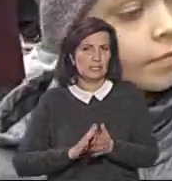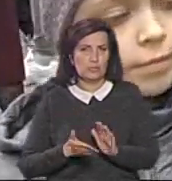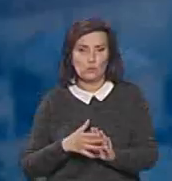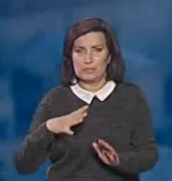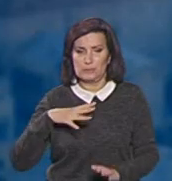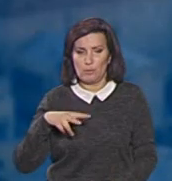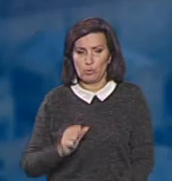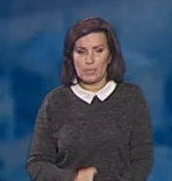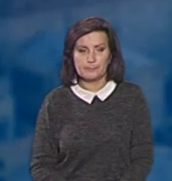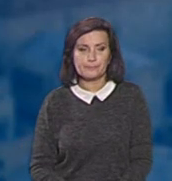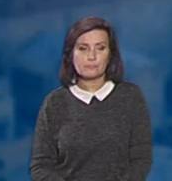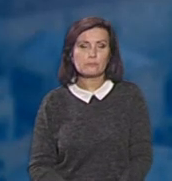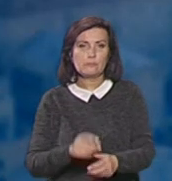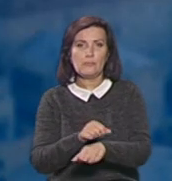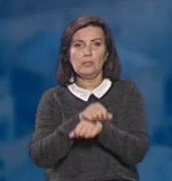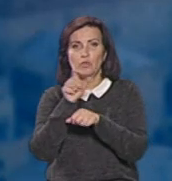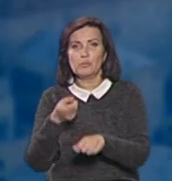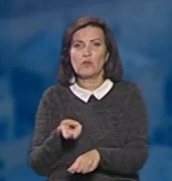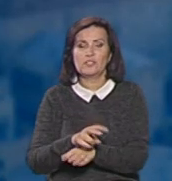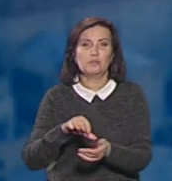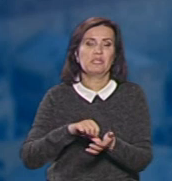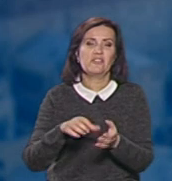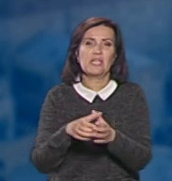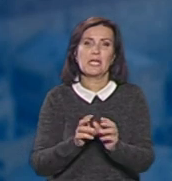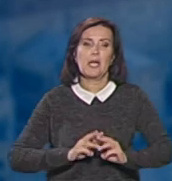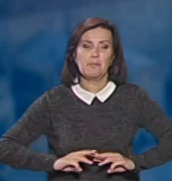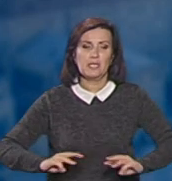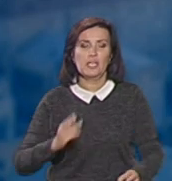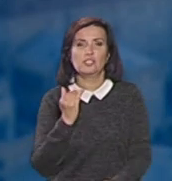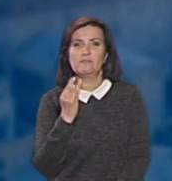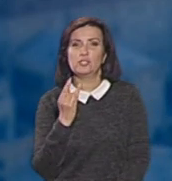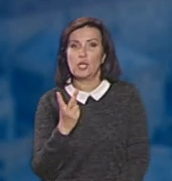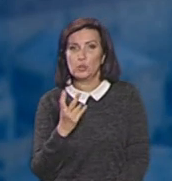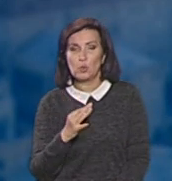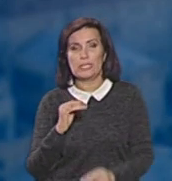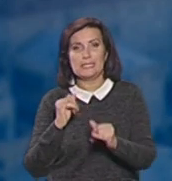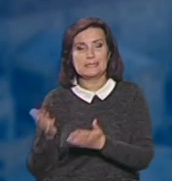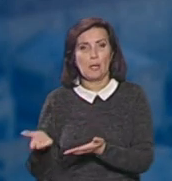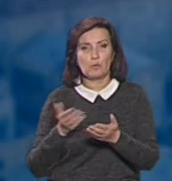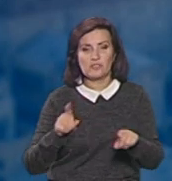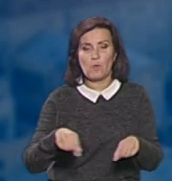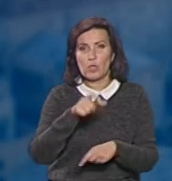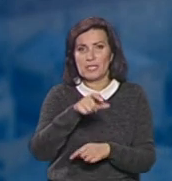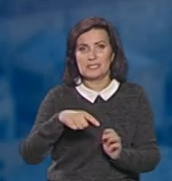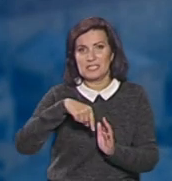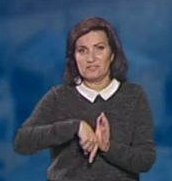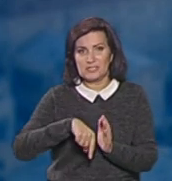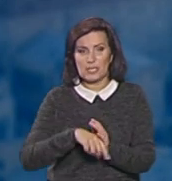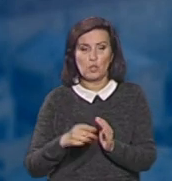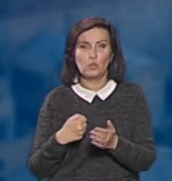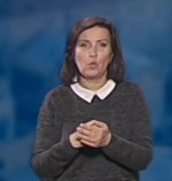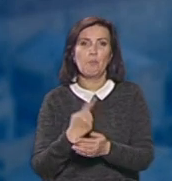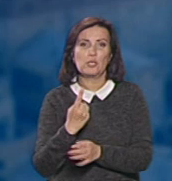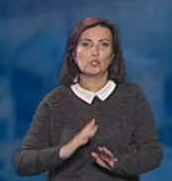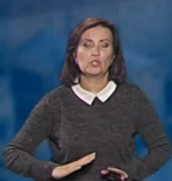була. До мітингарів вийшов представник Кабміну Михайло Шевченко і запросив організаторів усередину до першого